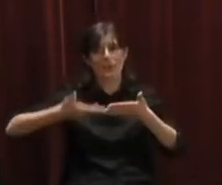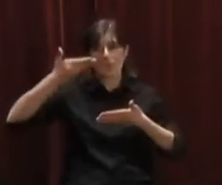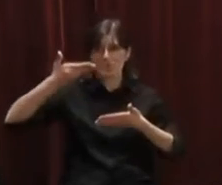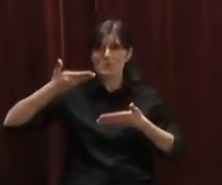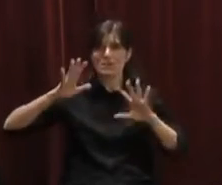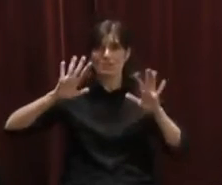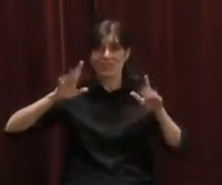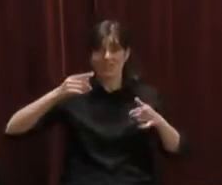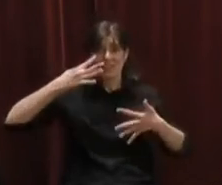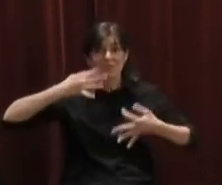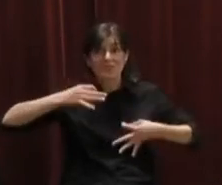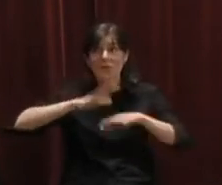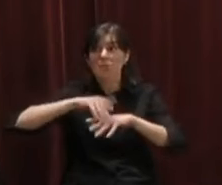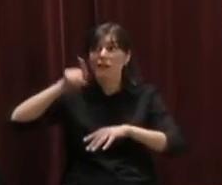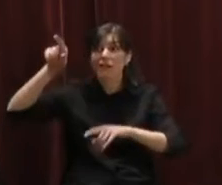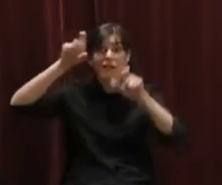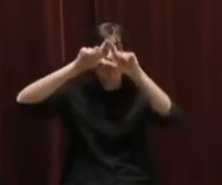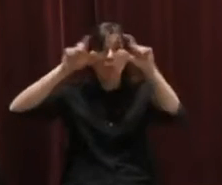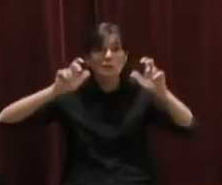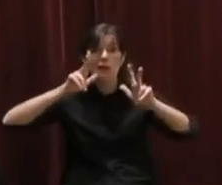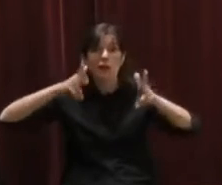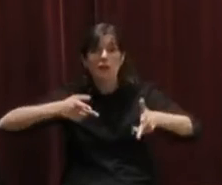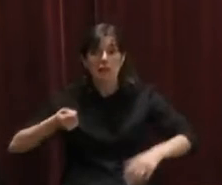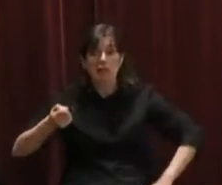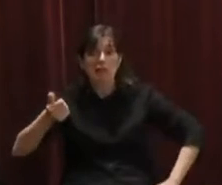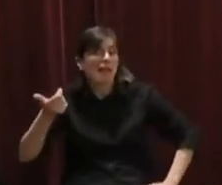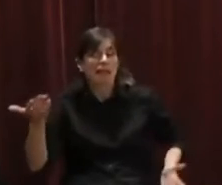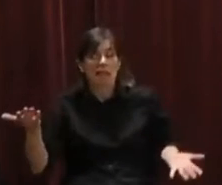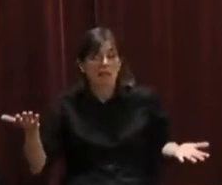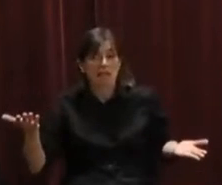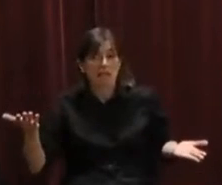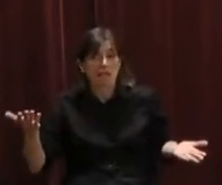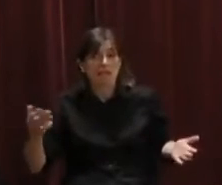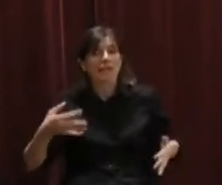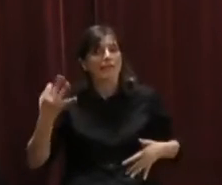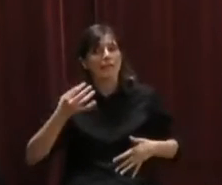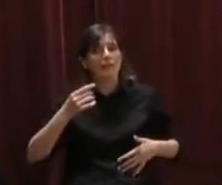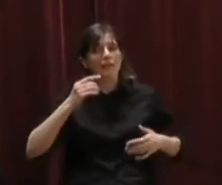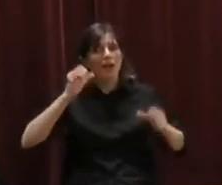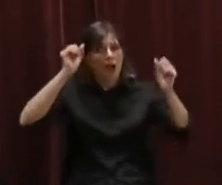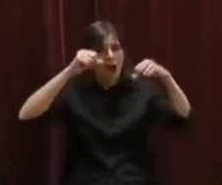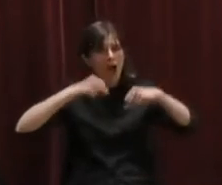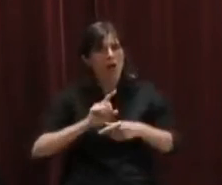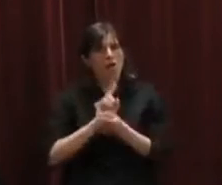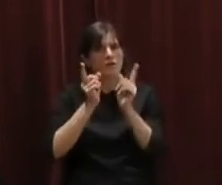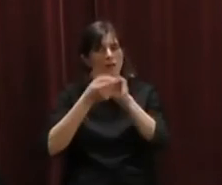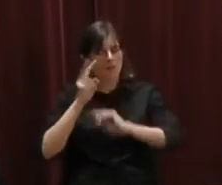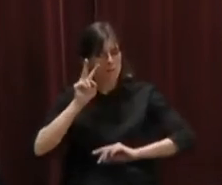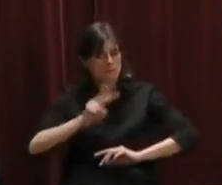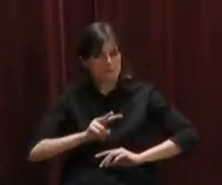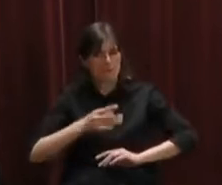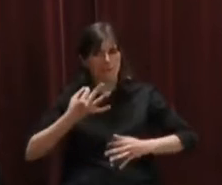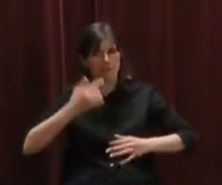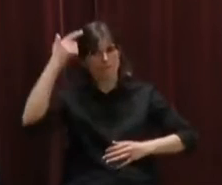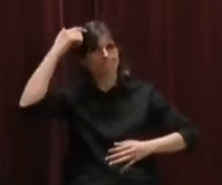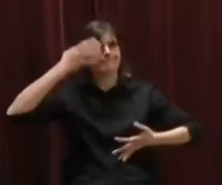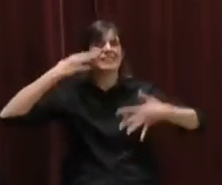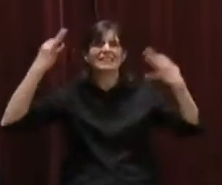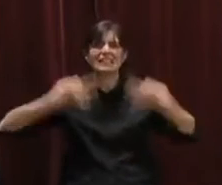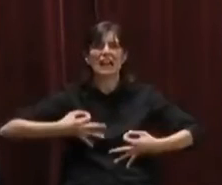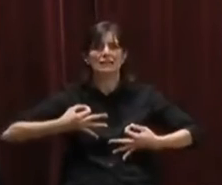ser realistes i no hem de ser conformistes des dels acords pel canvi. Després, en darrer lloc, hi ha construccions